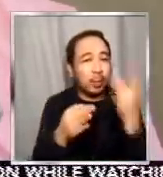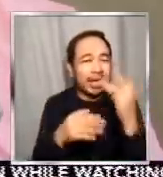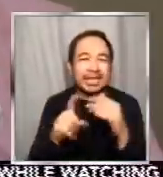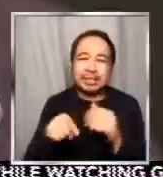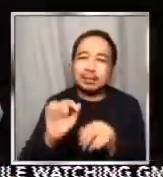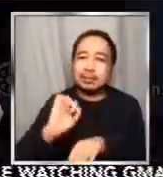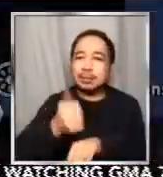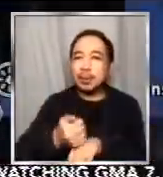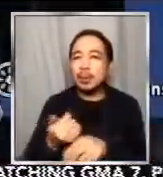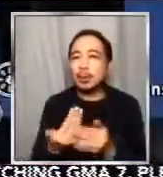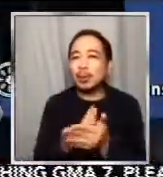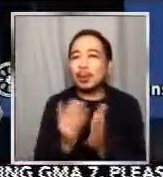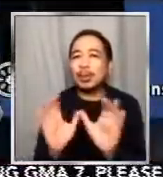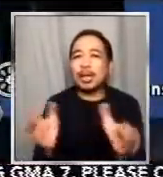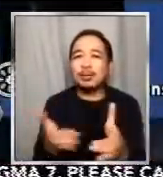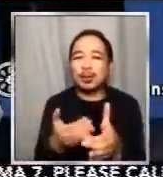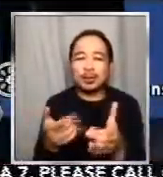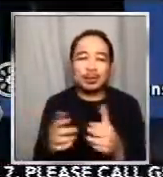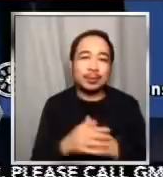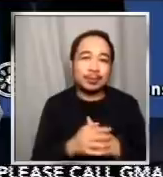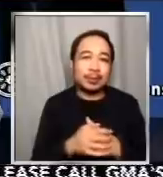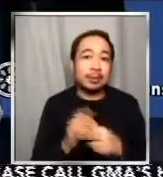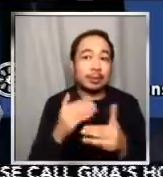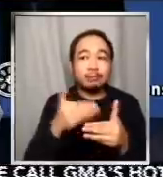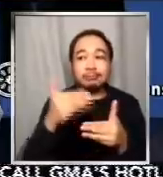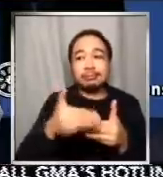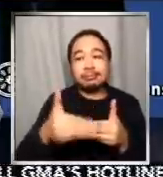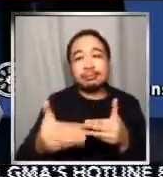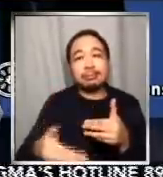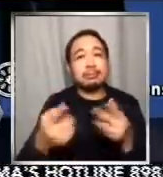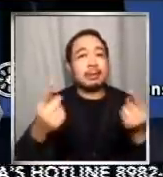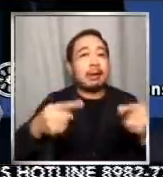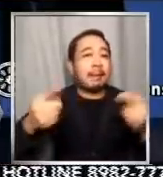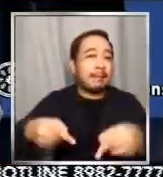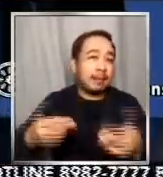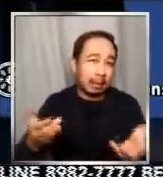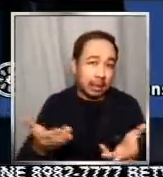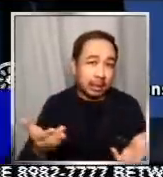ng gobyerno. Itong sunod-sunod na kalamidad naman po,